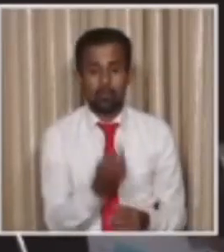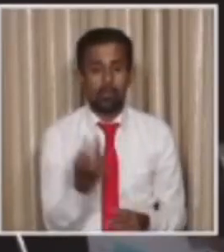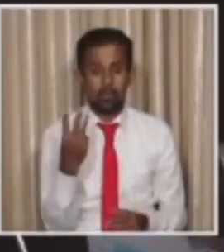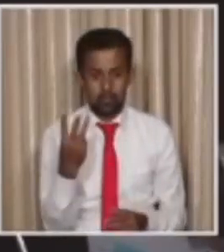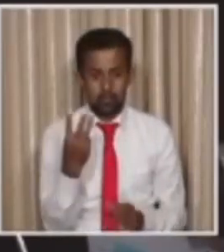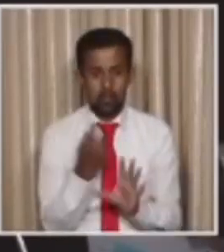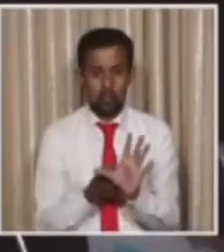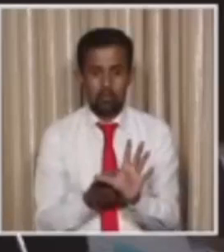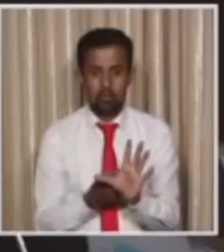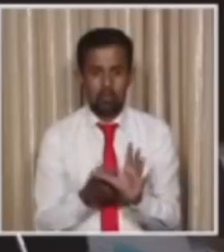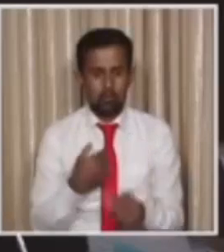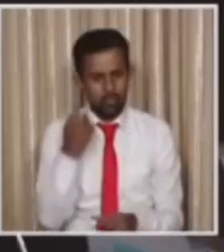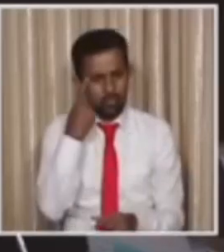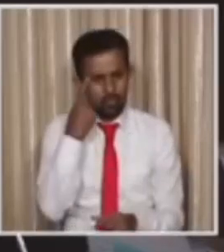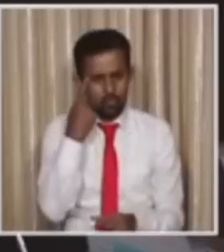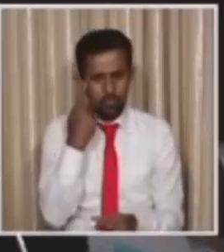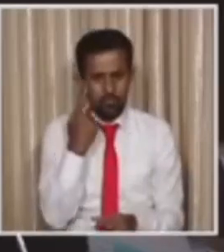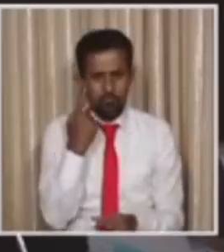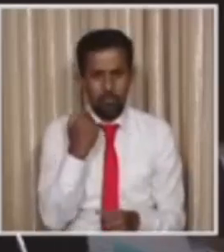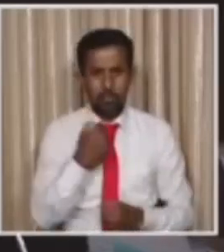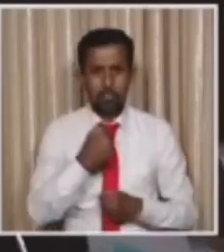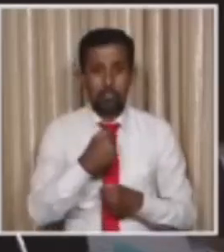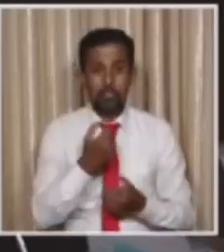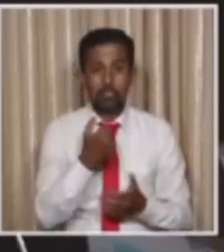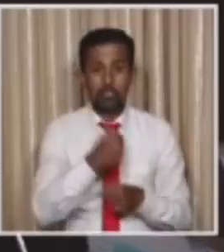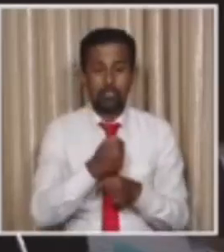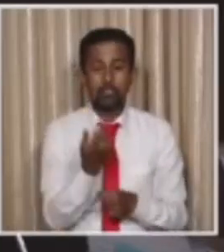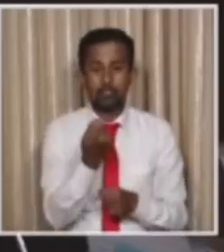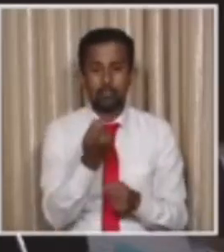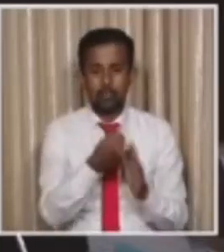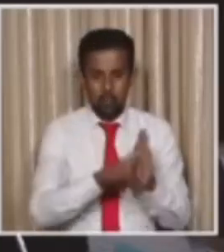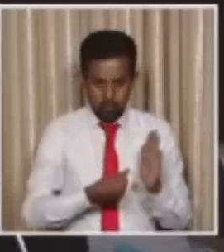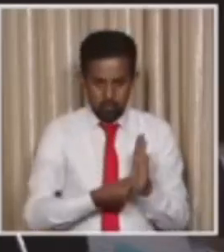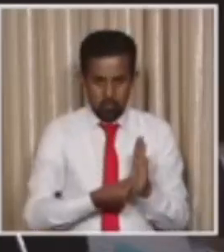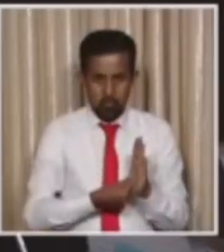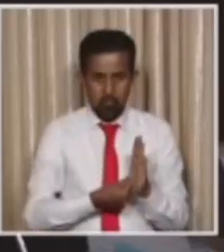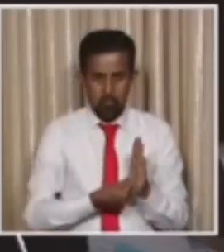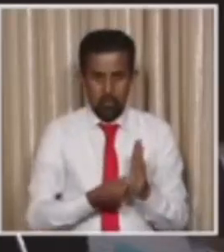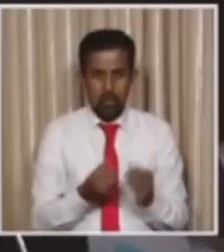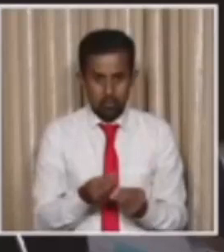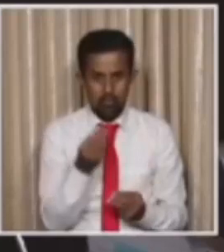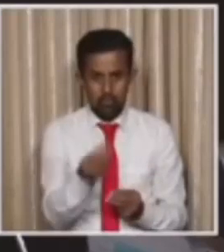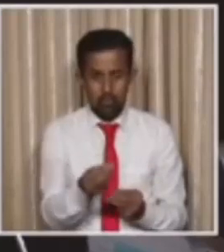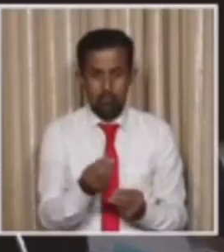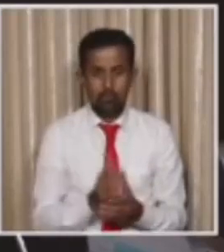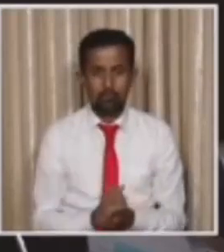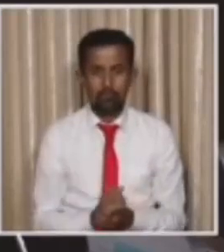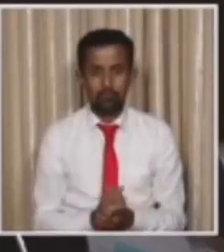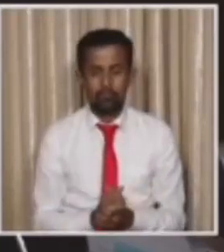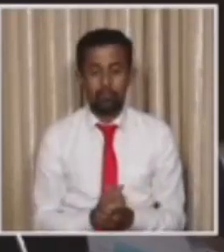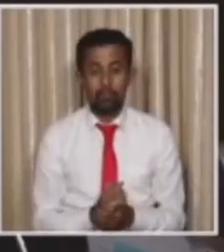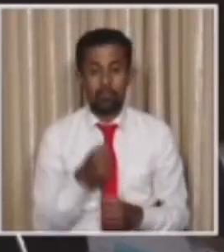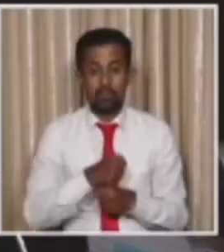දී අපි දන්නවා ගෙනාවා රාජ්‍ය මූල්‍ය කළමනාකරණ පනතක් එහෙම නැත්නම් ෆිස්කල් රෙස්පොන්සිබිලිටි ඇක්ට් කියලා එකක්. ඒ